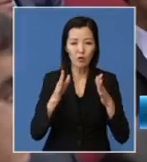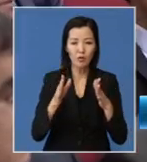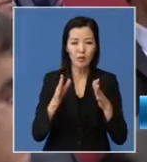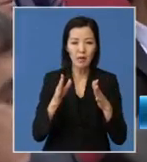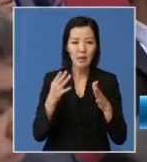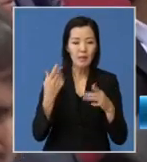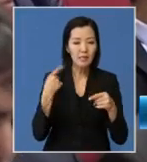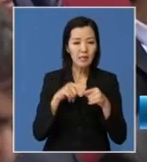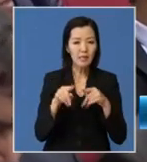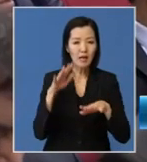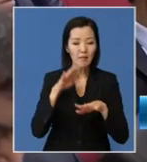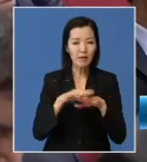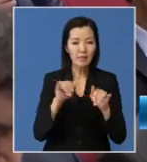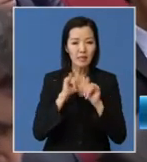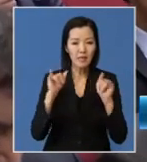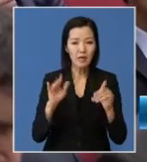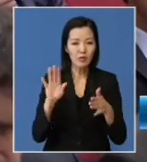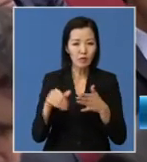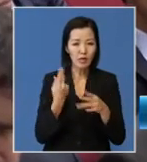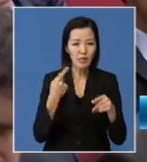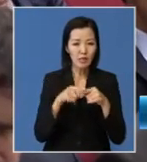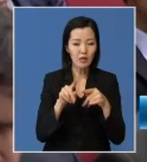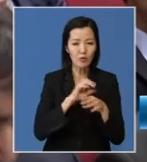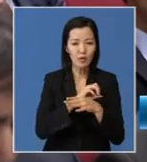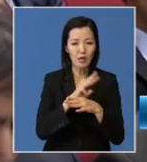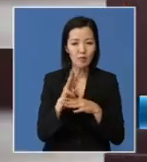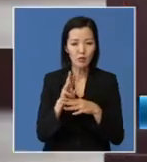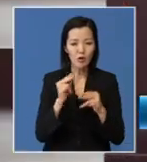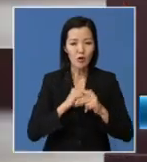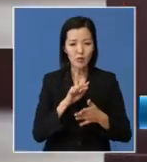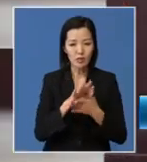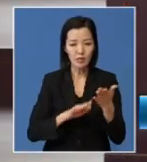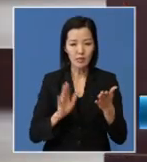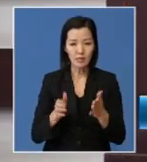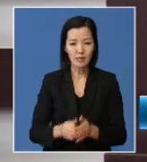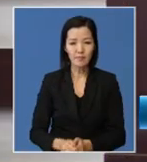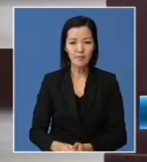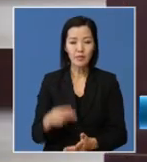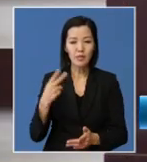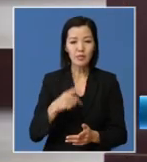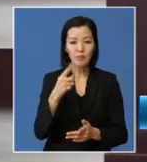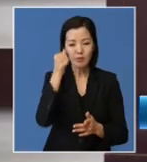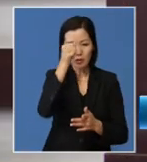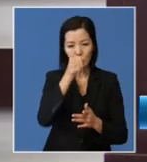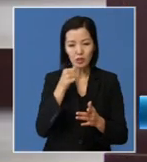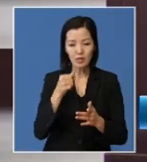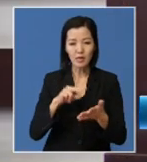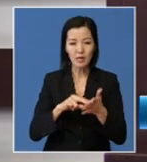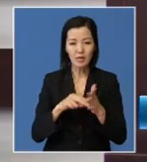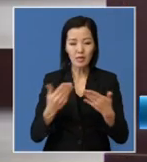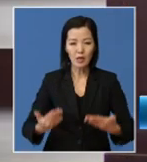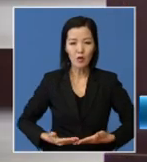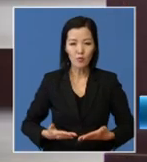техникалық базасын нығайту, заманауи технологиямен қамту жұмыстары жалғаспақ. 2019-2021 жылдарға арналған бюджет жобасында әлеуметтік саланы